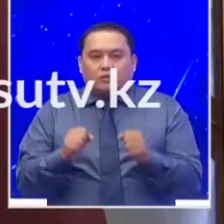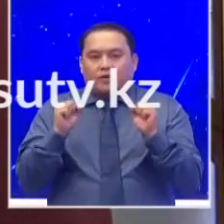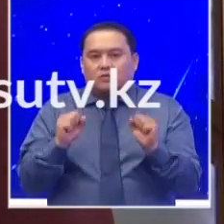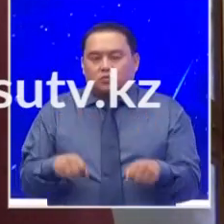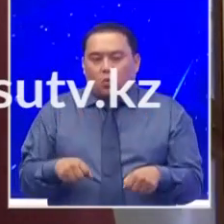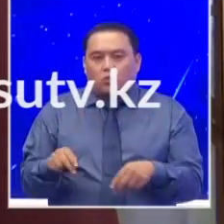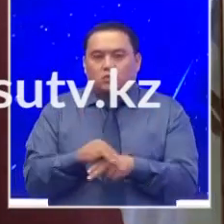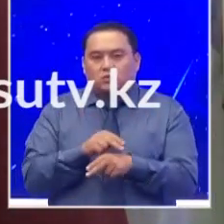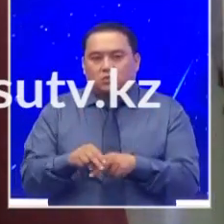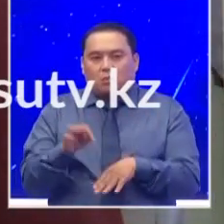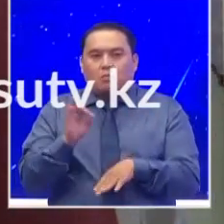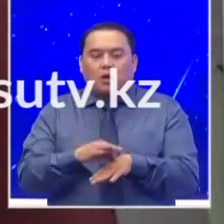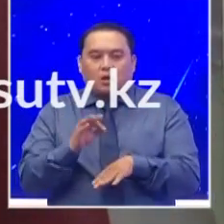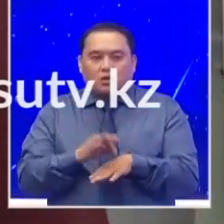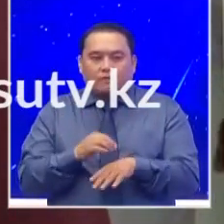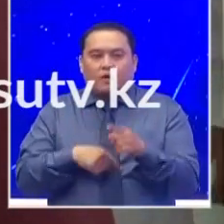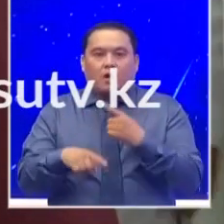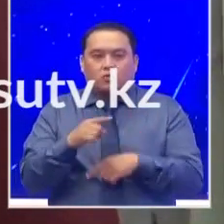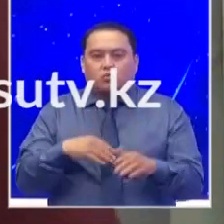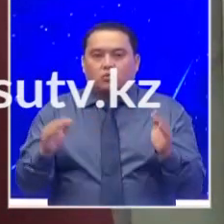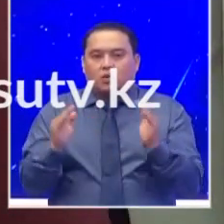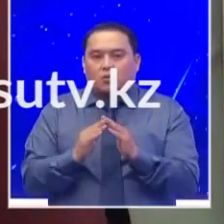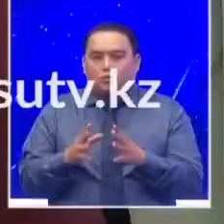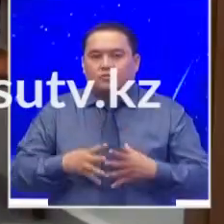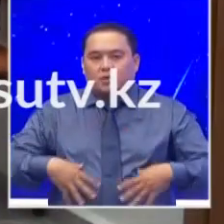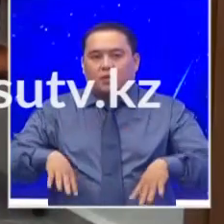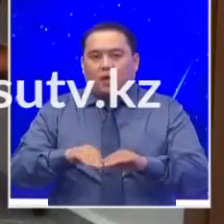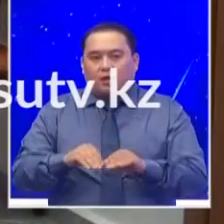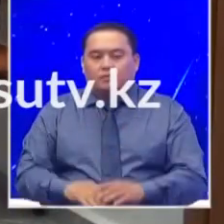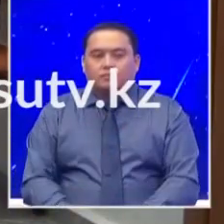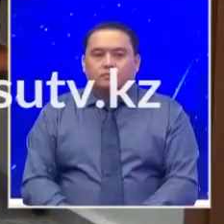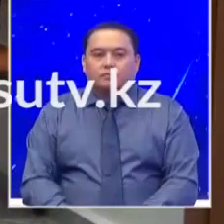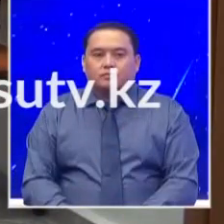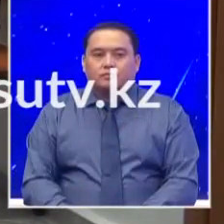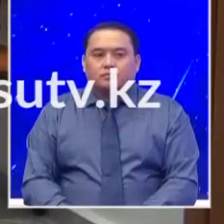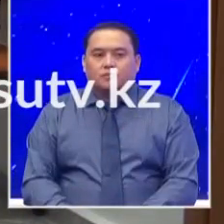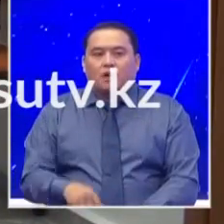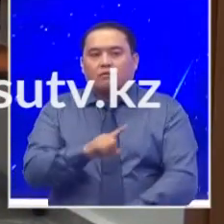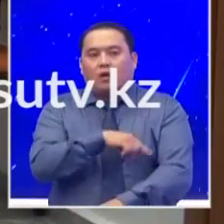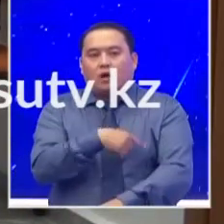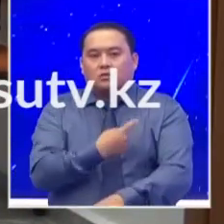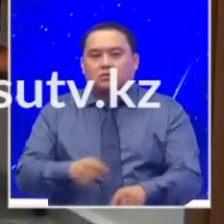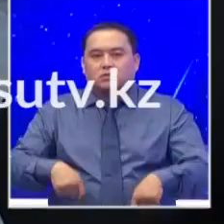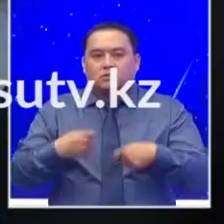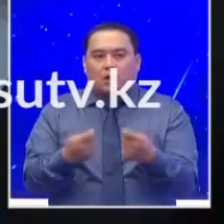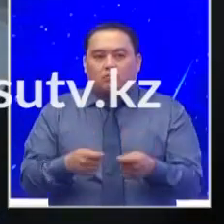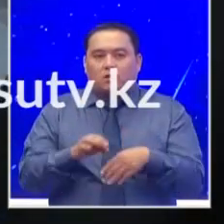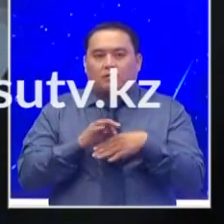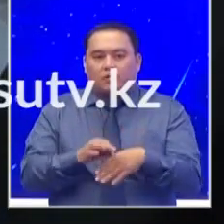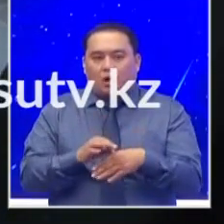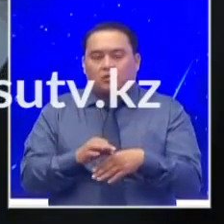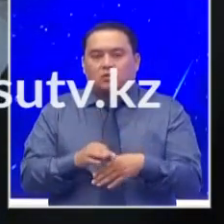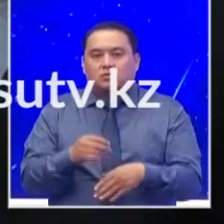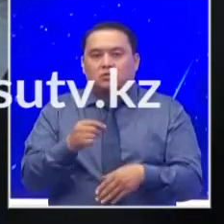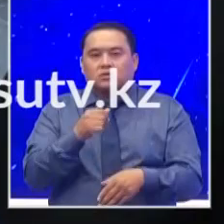возможность исцелиться от болезни и вернуться домой к семье. Как сообщают врачи, сдать кровь значит провести профилактику